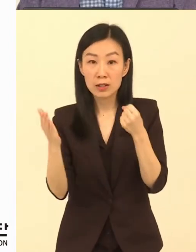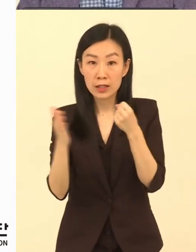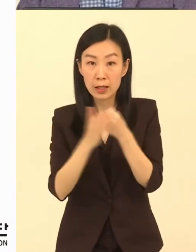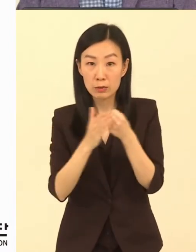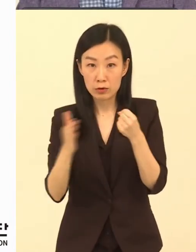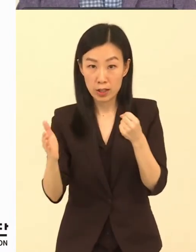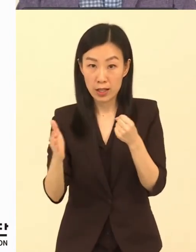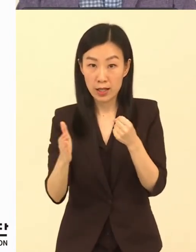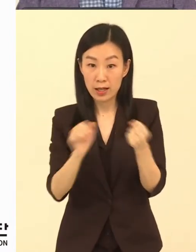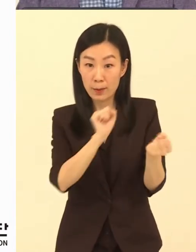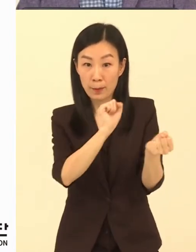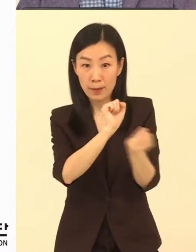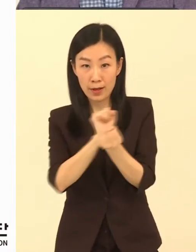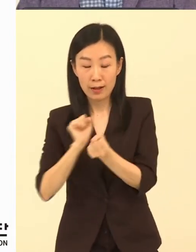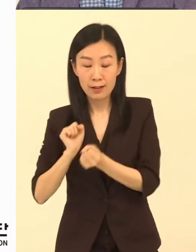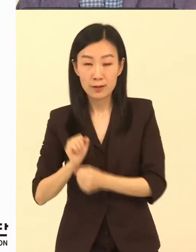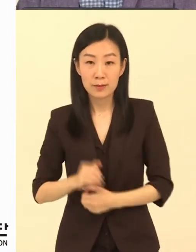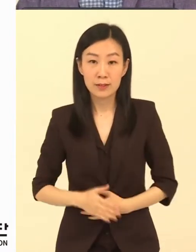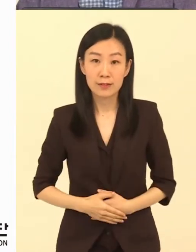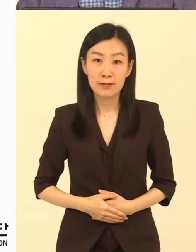알려져 있습니다.